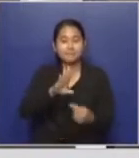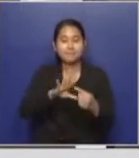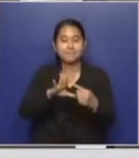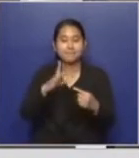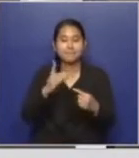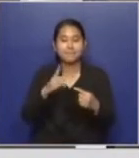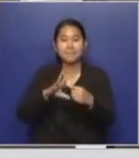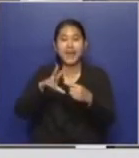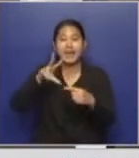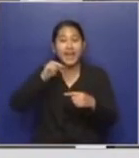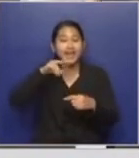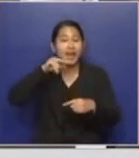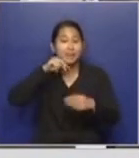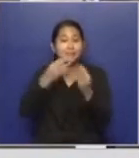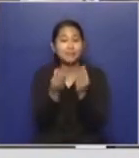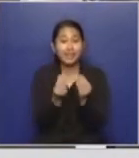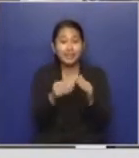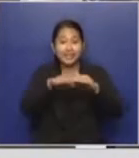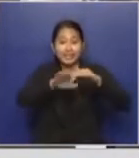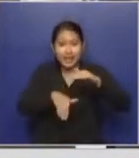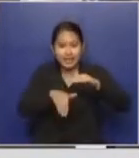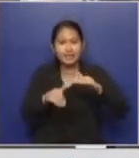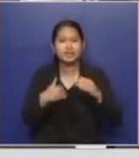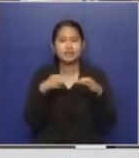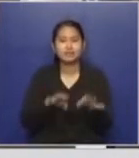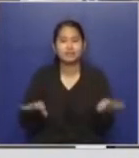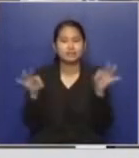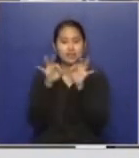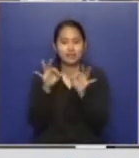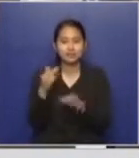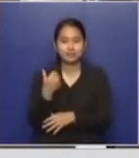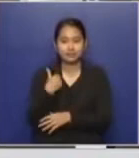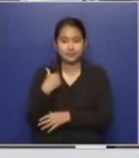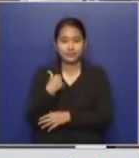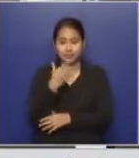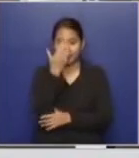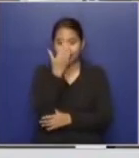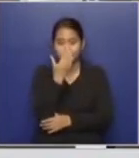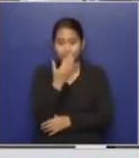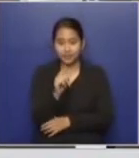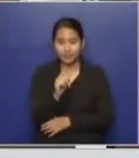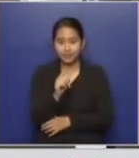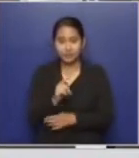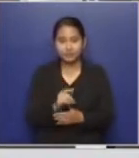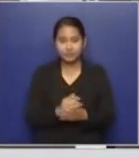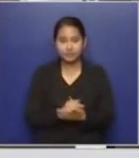าลเป็นสิ่งที่สำคัญที่สุดเพราะว่าน้ำบาดาลนะครับเดี๋ยว